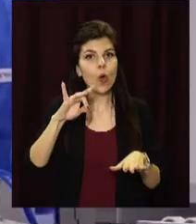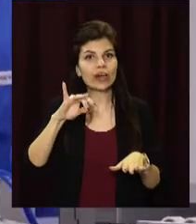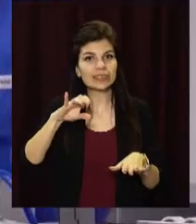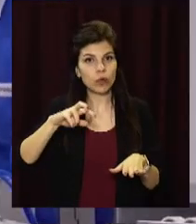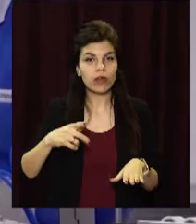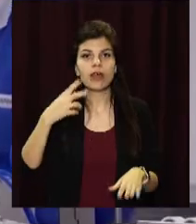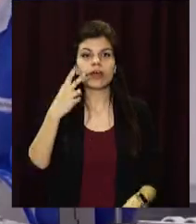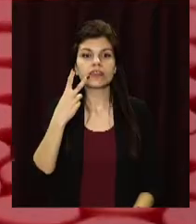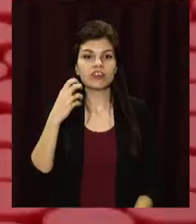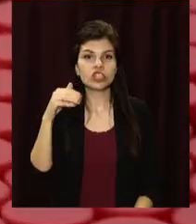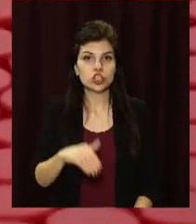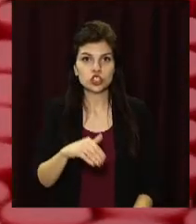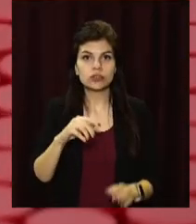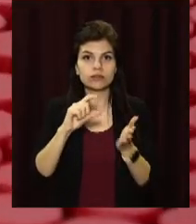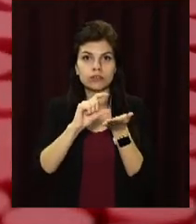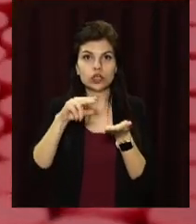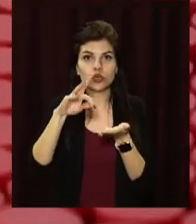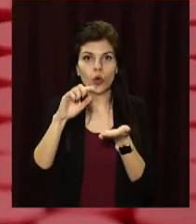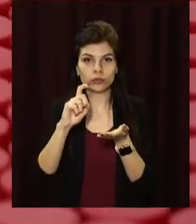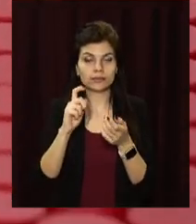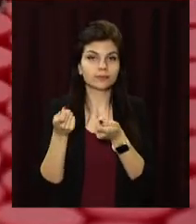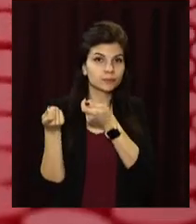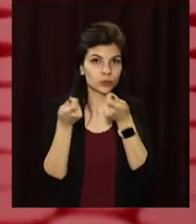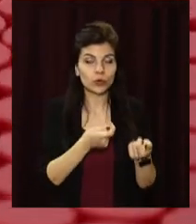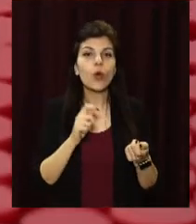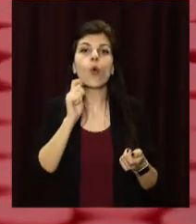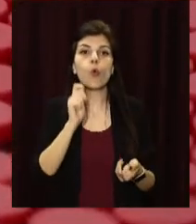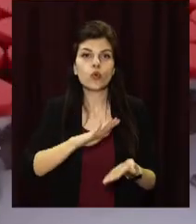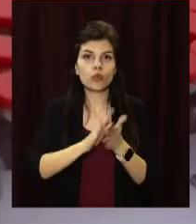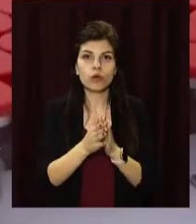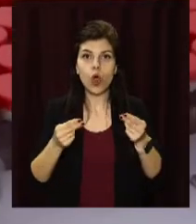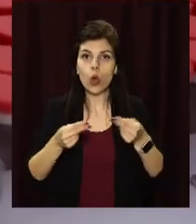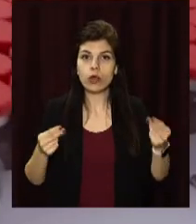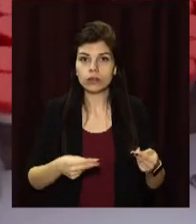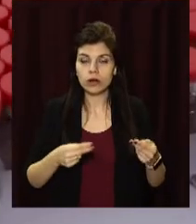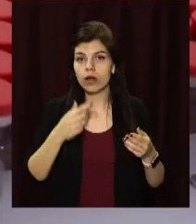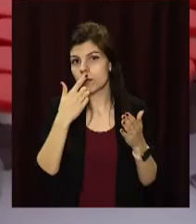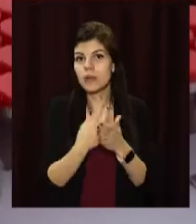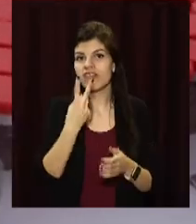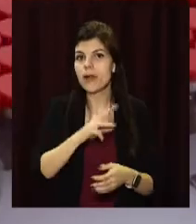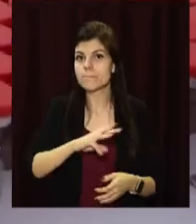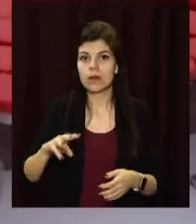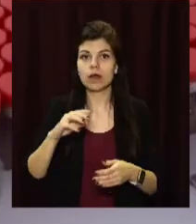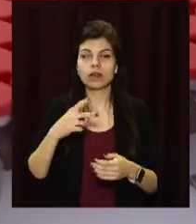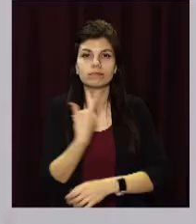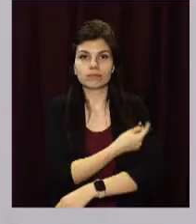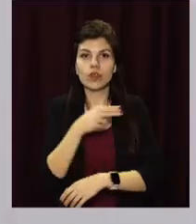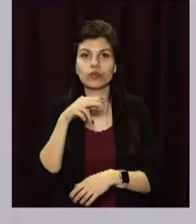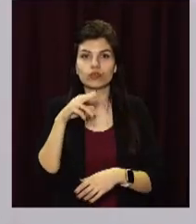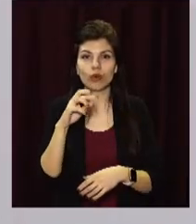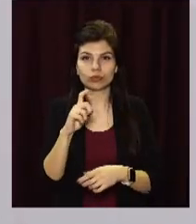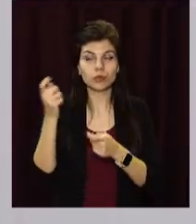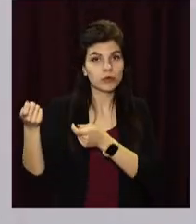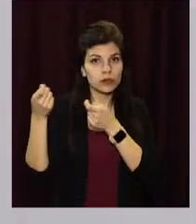тисяч доз для щеплення від ковід. Наша країна уклала контракт на постачання майже 2 мільйонів доз вакцини ще